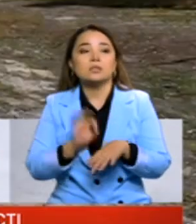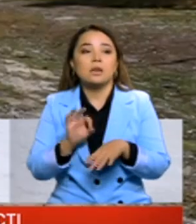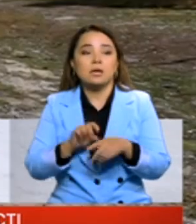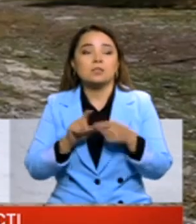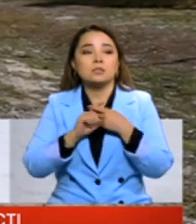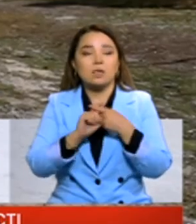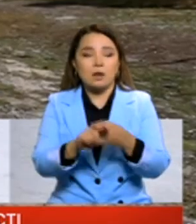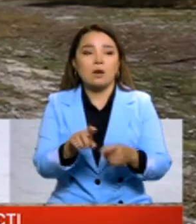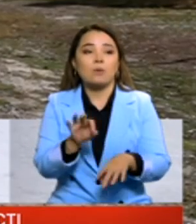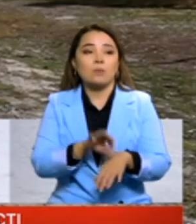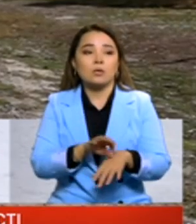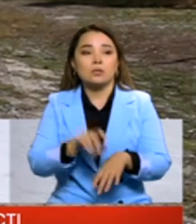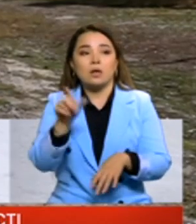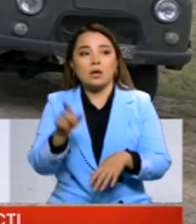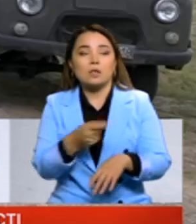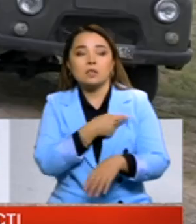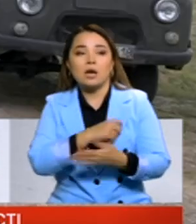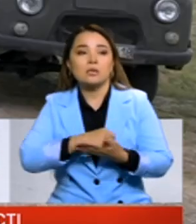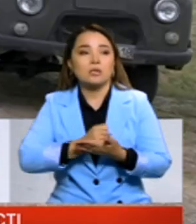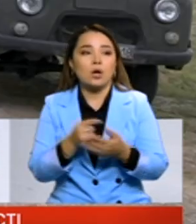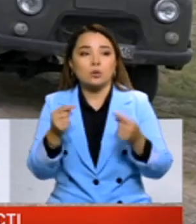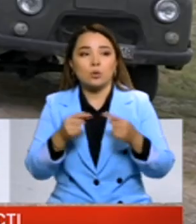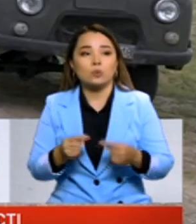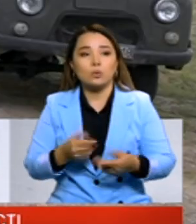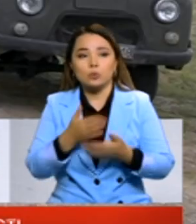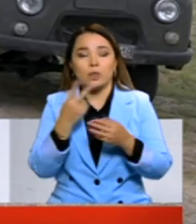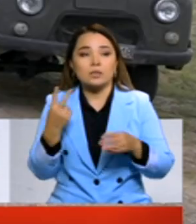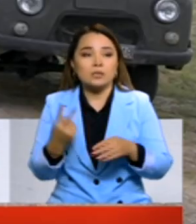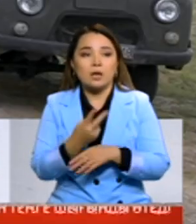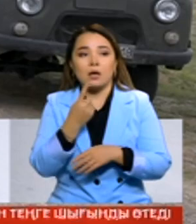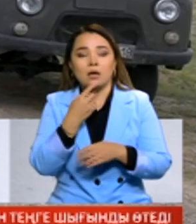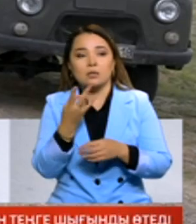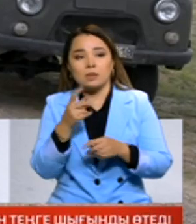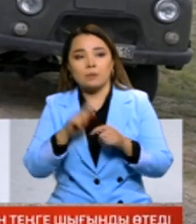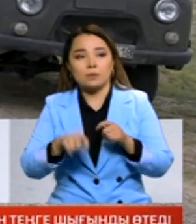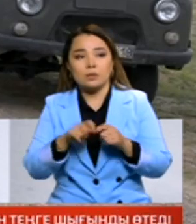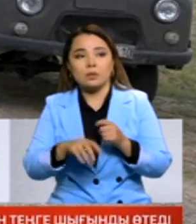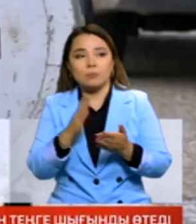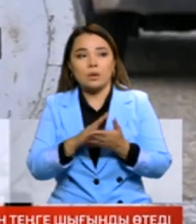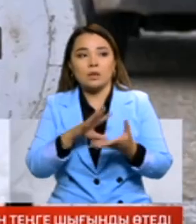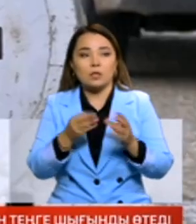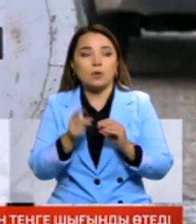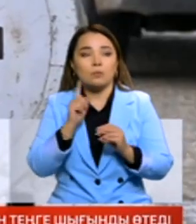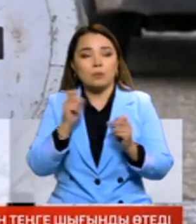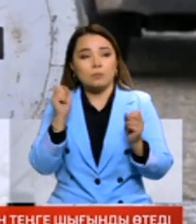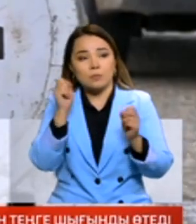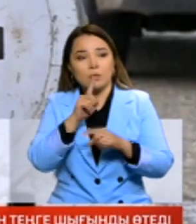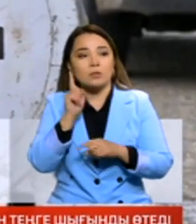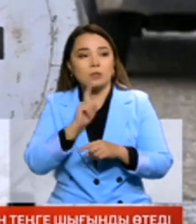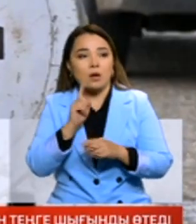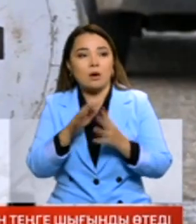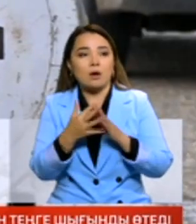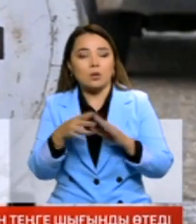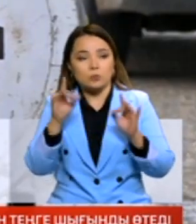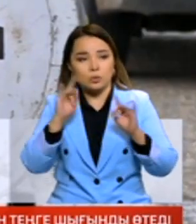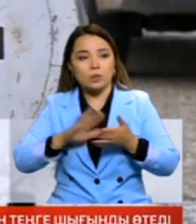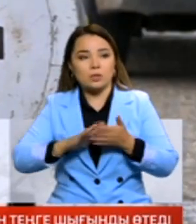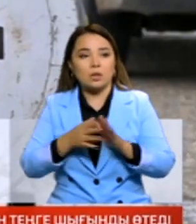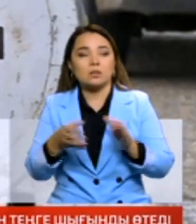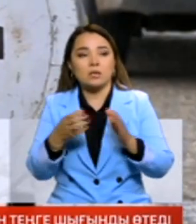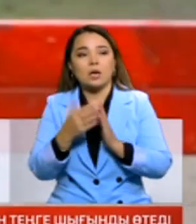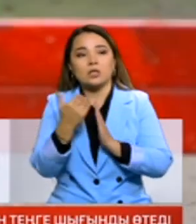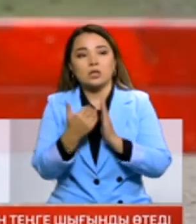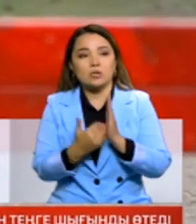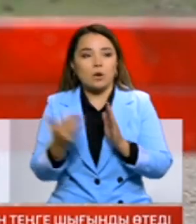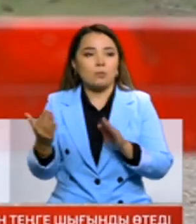деген науқастың диагнозы толық нақтыланған жоқ. Оған екінші рет қан сараптамасы жасалды. Нәтижесі белгілі болғанша ауылдан төтенше жағдай режимі